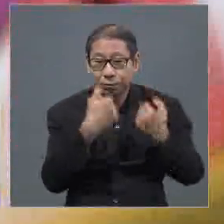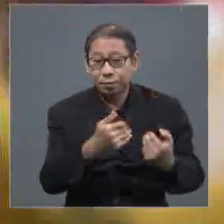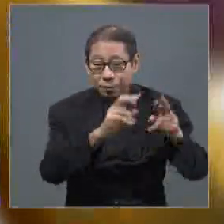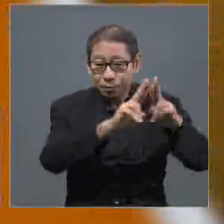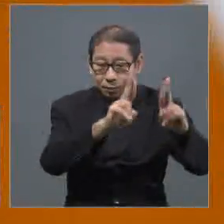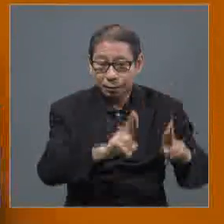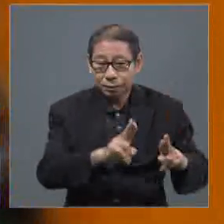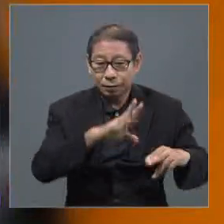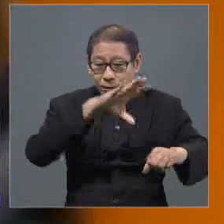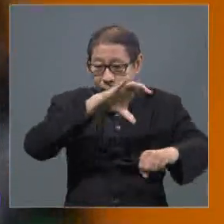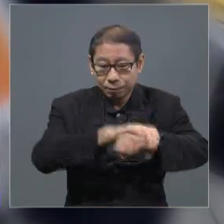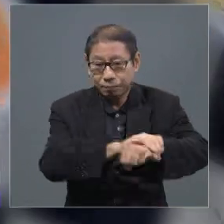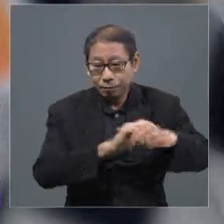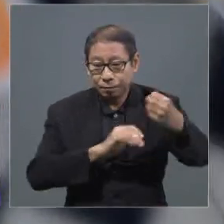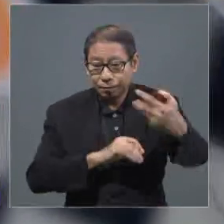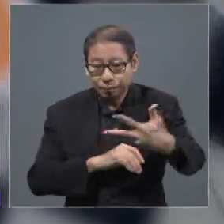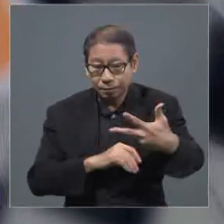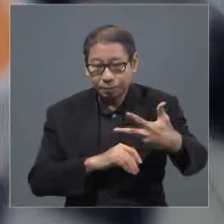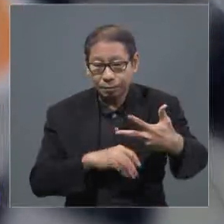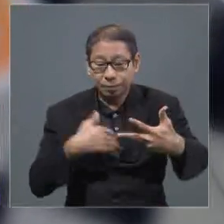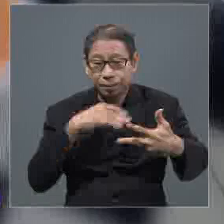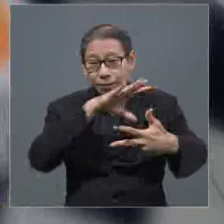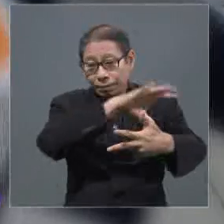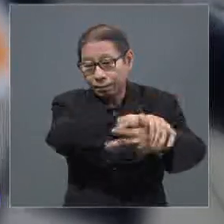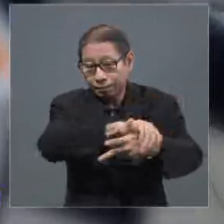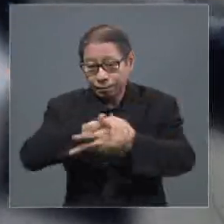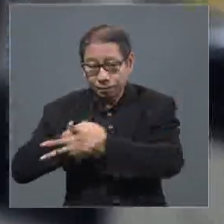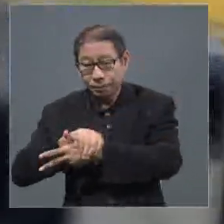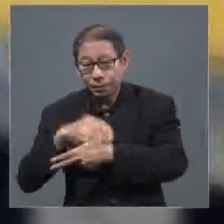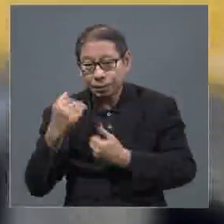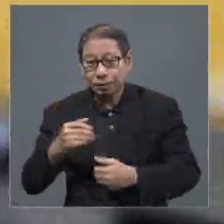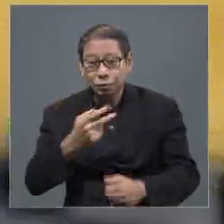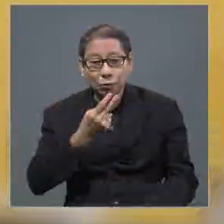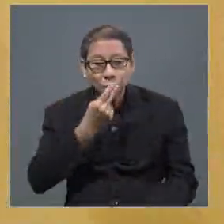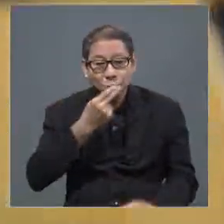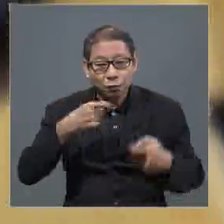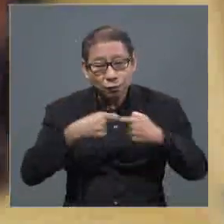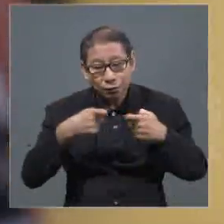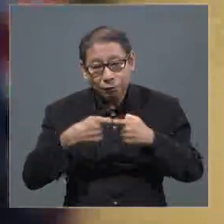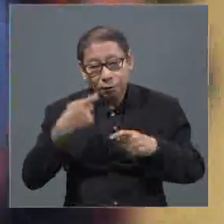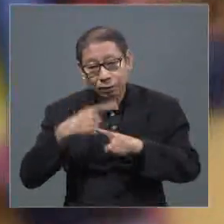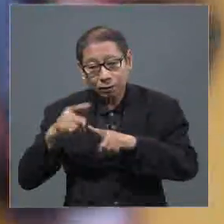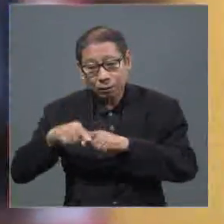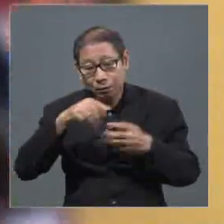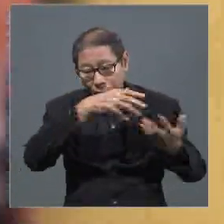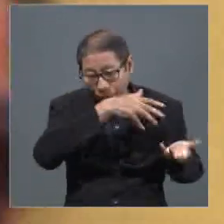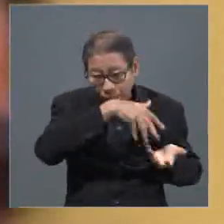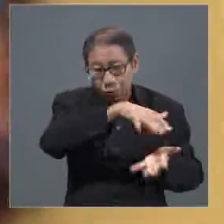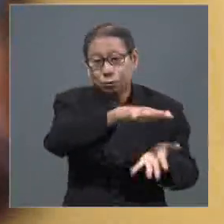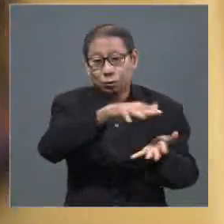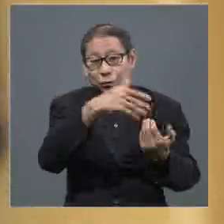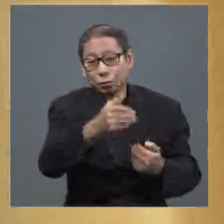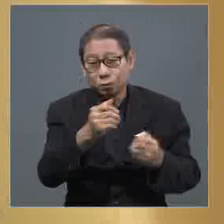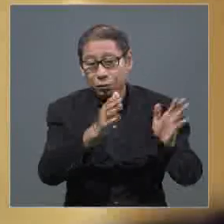ซึ่งเคยถูกจับมาแล้วแล้วระหว่างนั้นบริษัทขนส่งเอกชนมีการนำบุหรี่ไฟฟ้าและอุปกรณ์มาส่งอีก 2กล่องใหญ่นะ